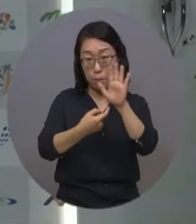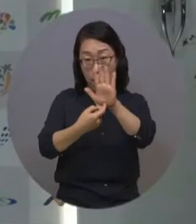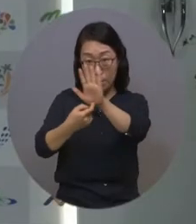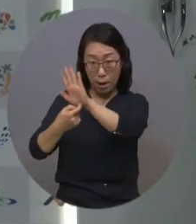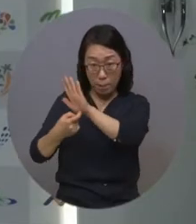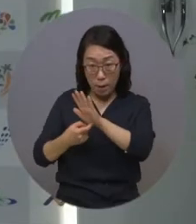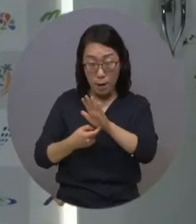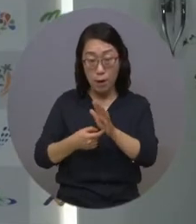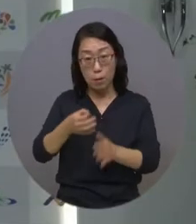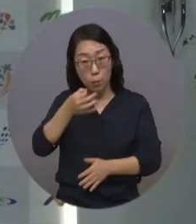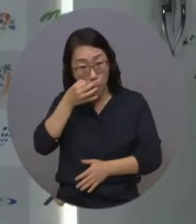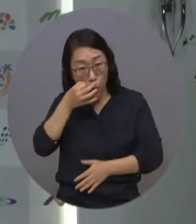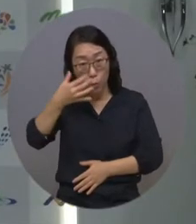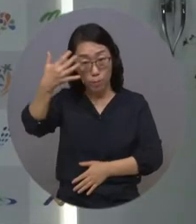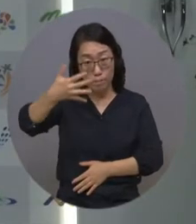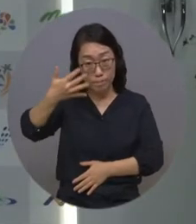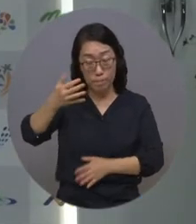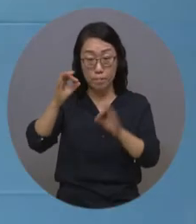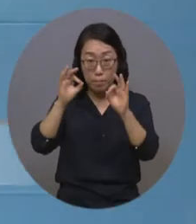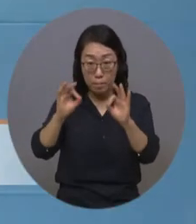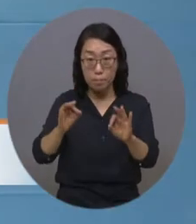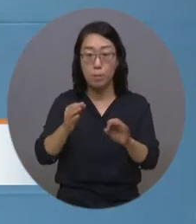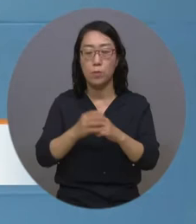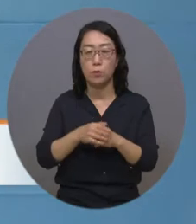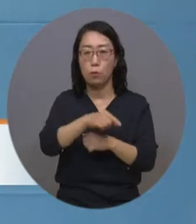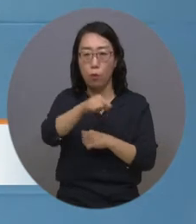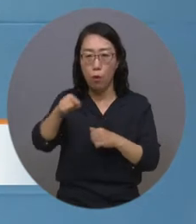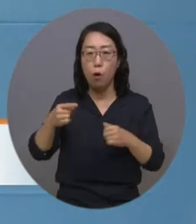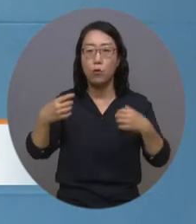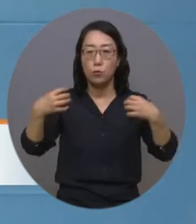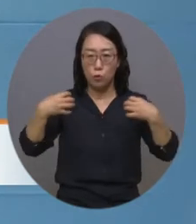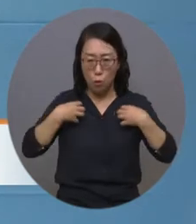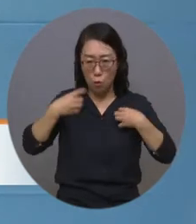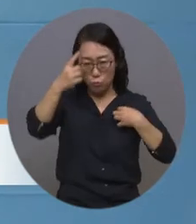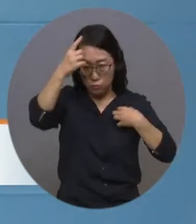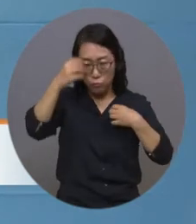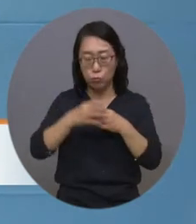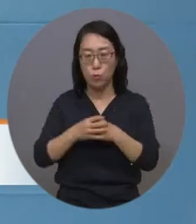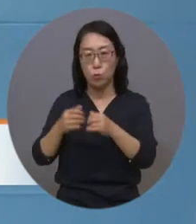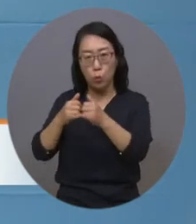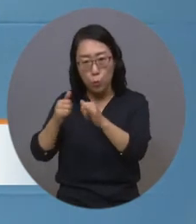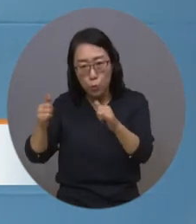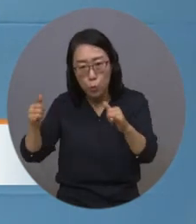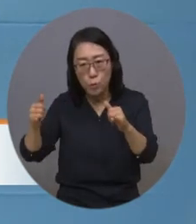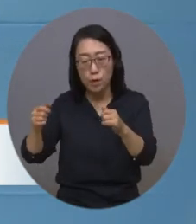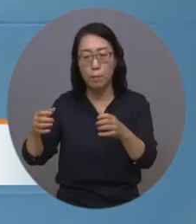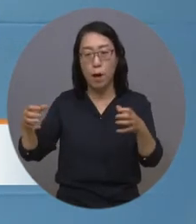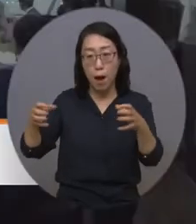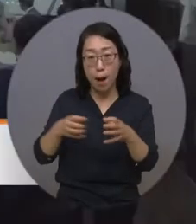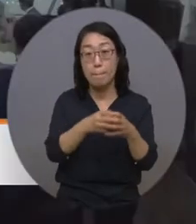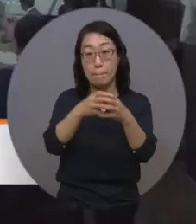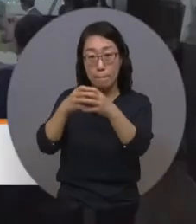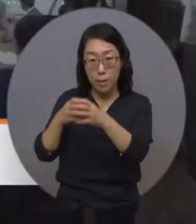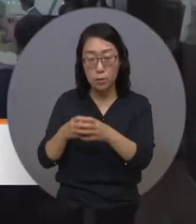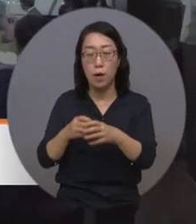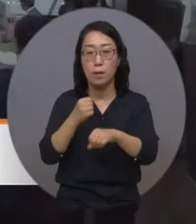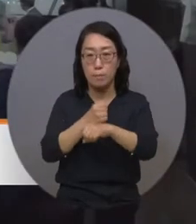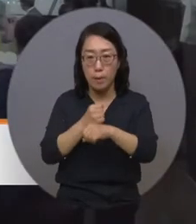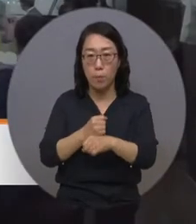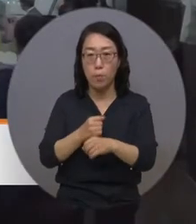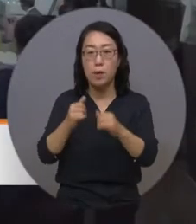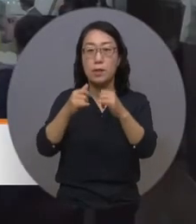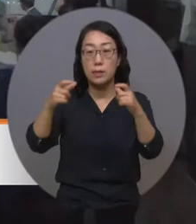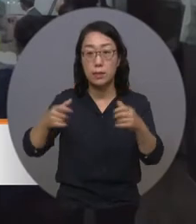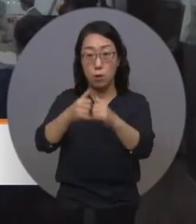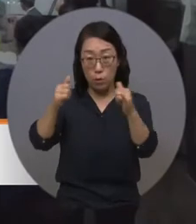오프라인 방식으로 진행된 이날 컨퍼런스는 민관 협력으로 성장하는 행복 공동체 충남이라는 슬로건 아래